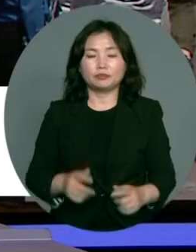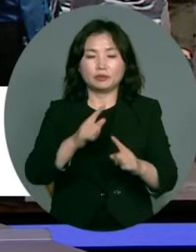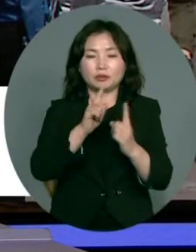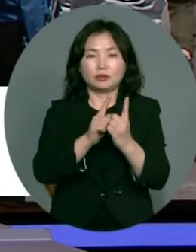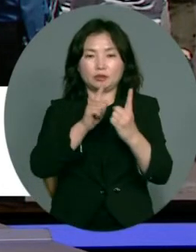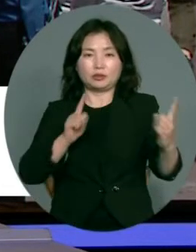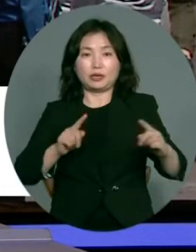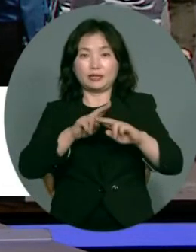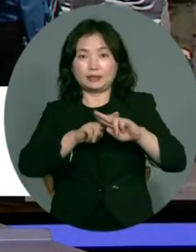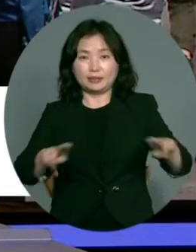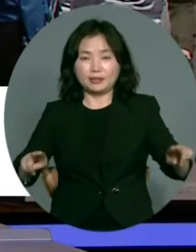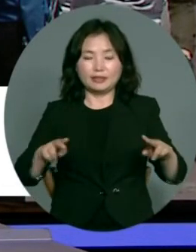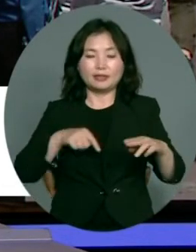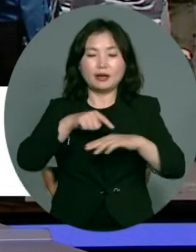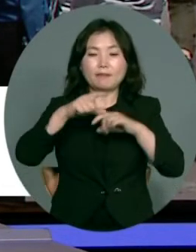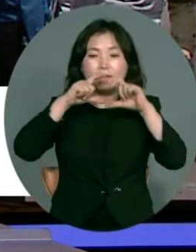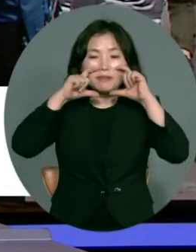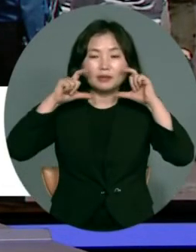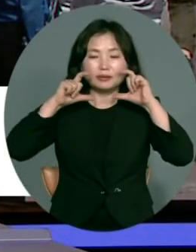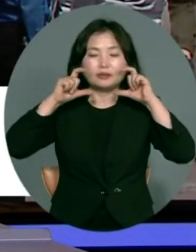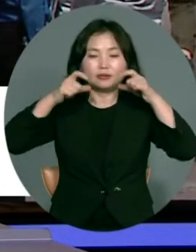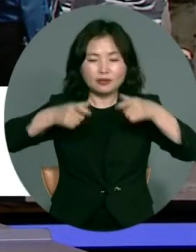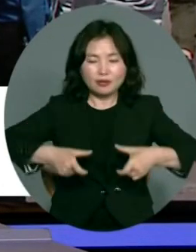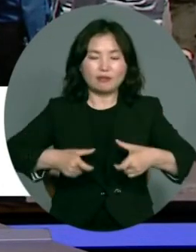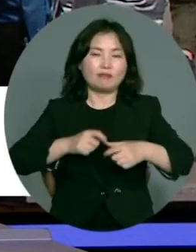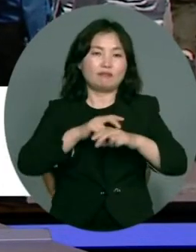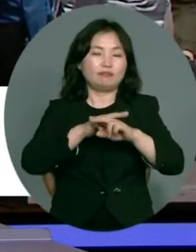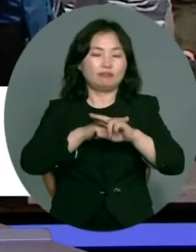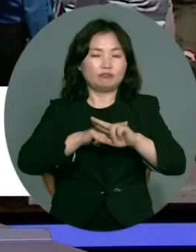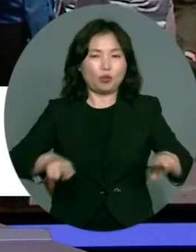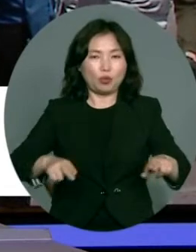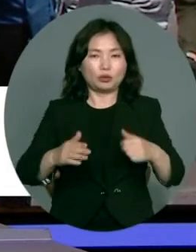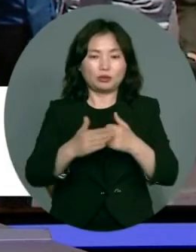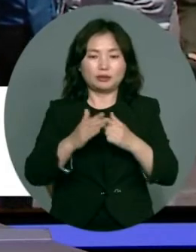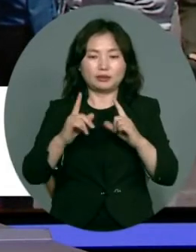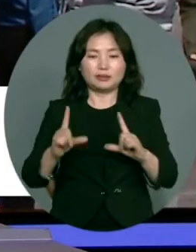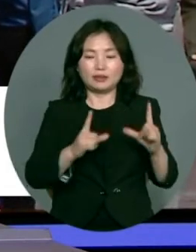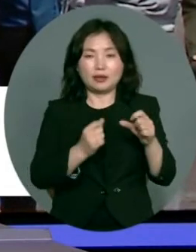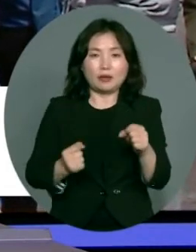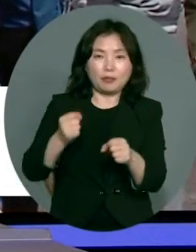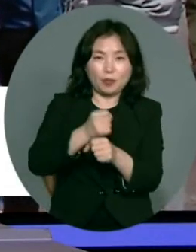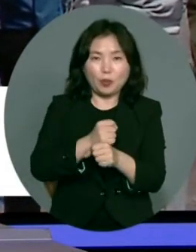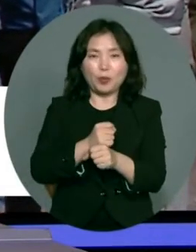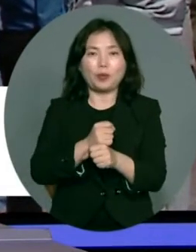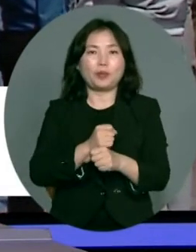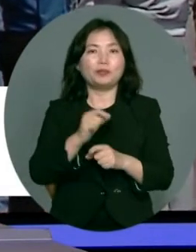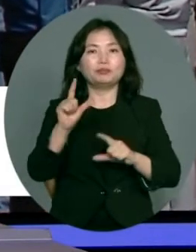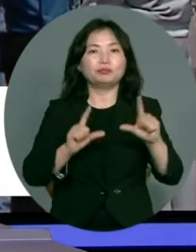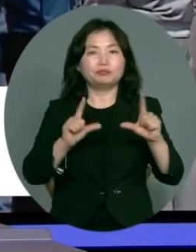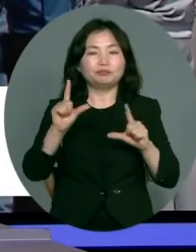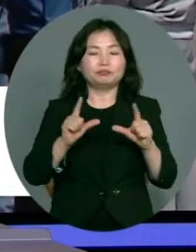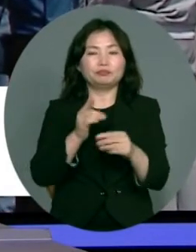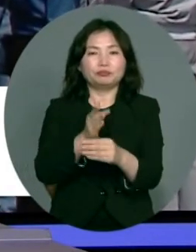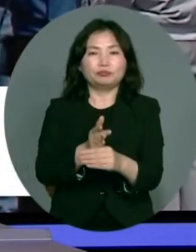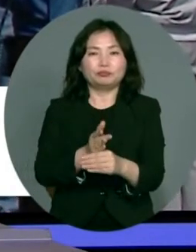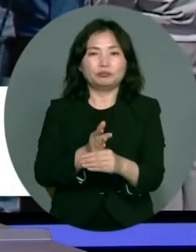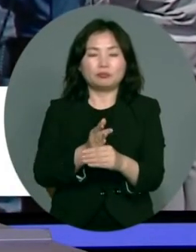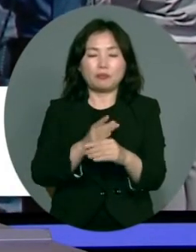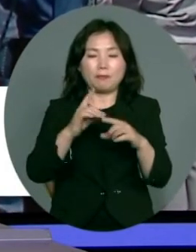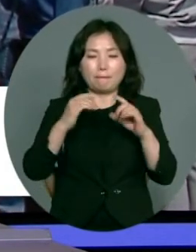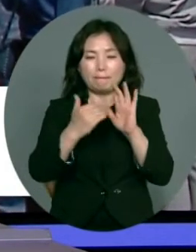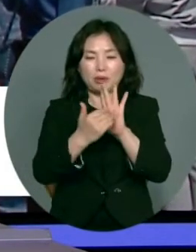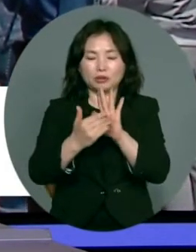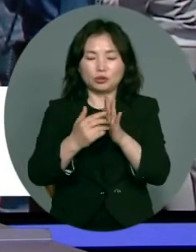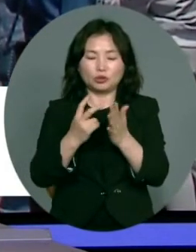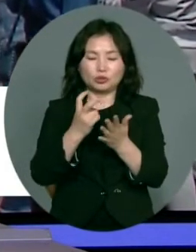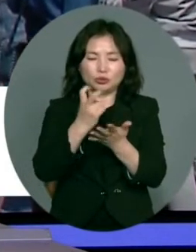거리두기 전면 해제와 야외 마스크 착용 의무 해제 등으로 일상 회복의 조짐이 뚜렷해지고 있습니다. 방역